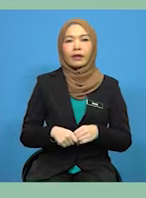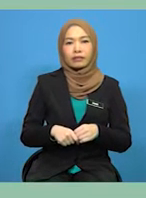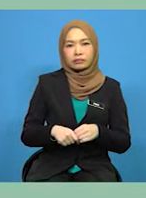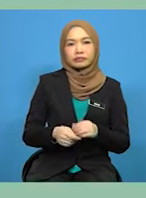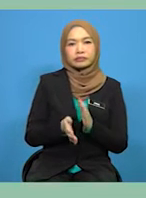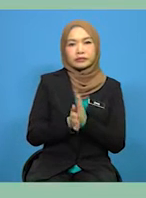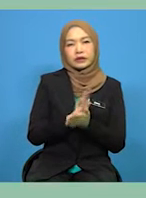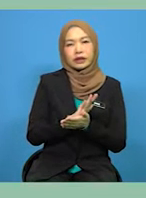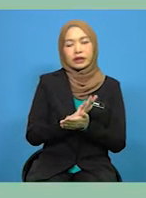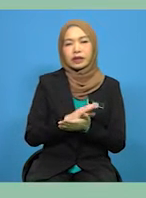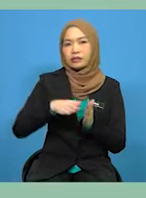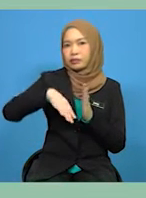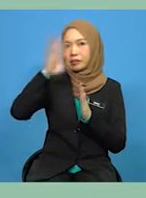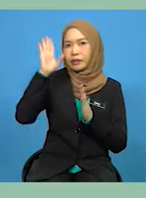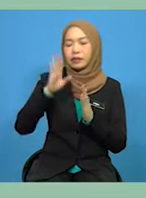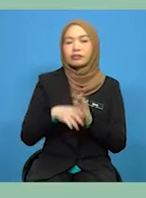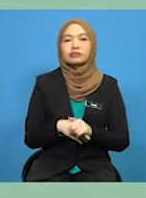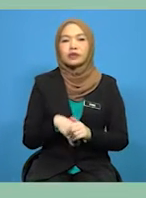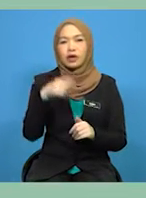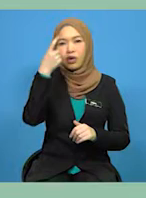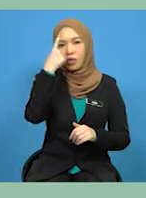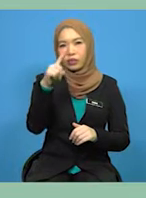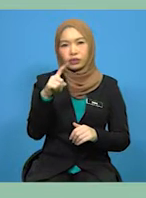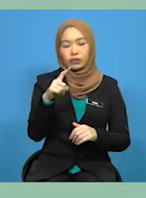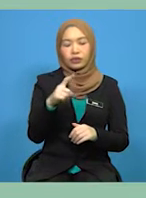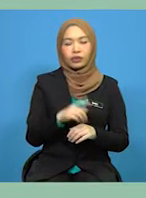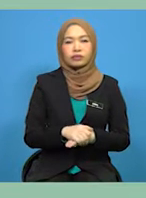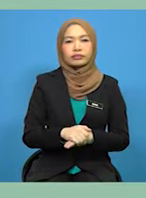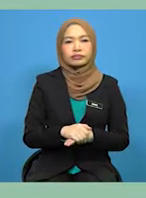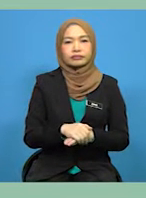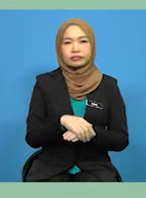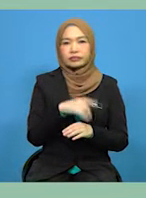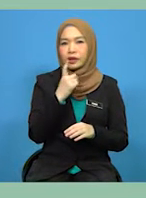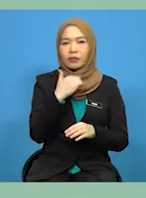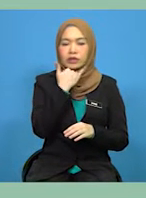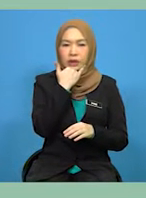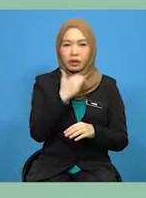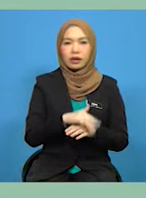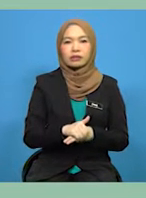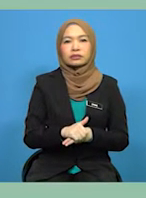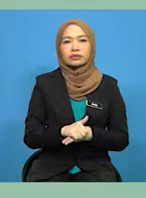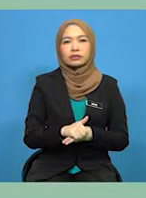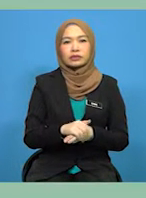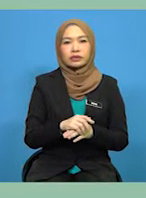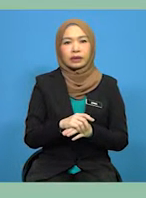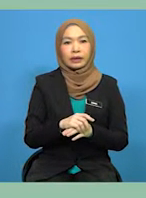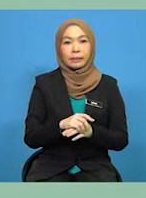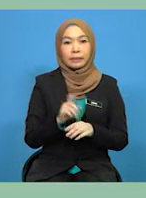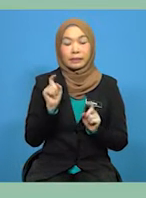anggar. Untuk mengelakkan pengiraan dua kali, pendapatan negara hanya